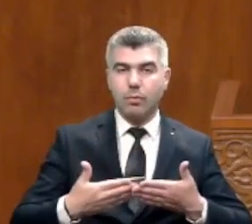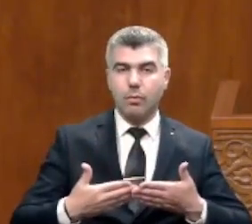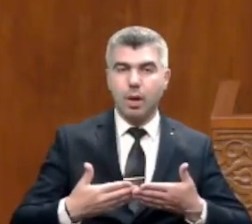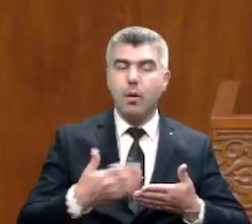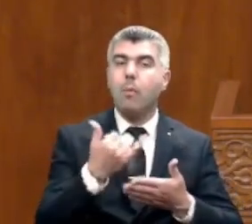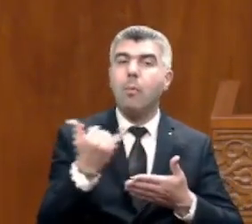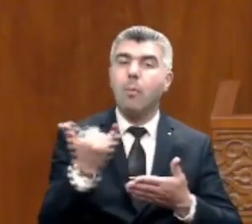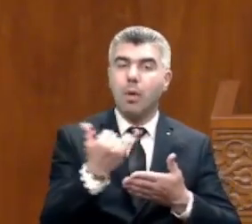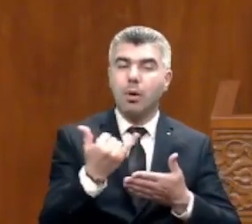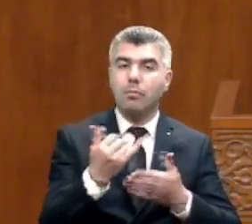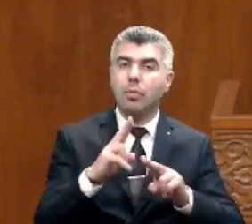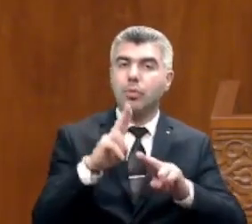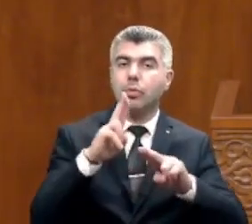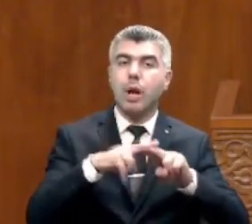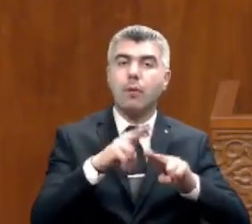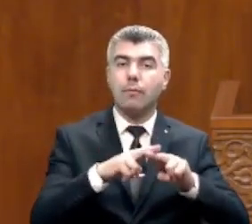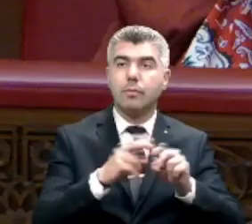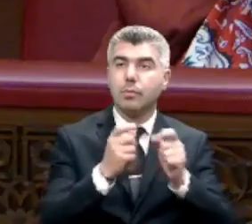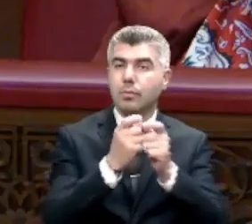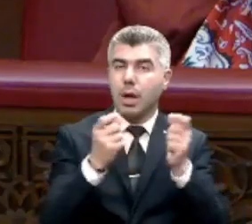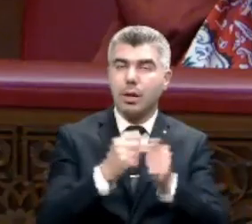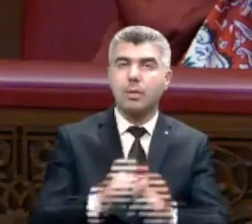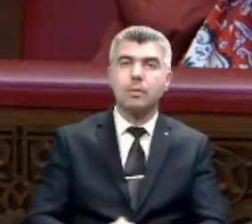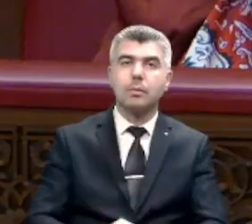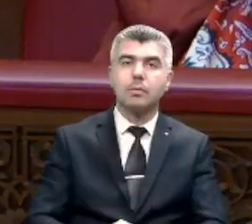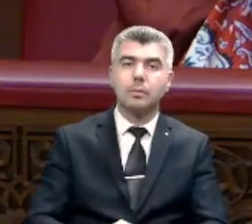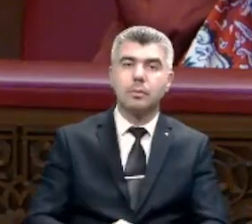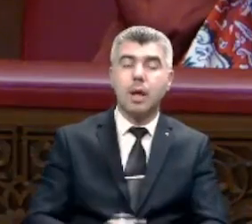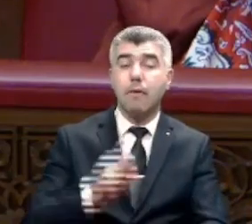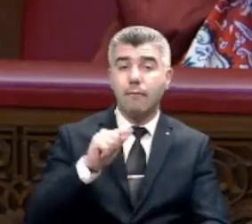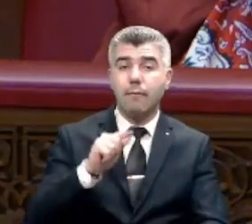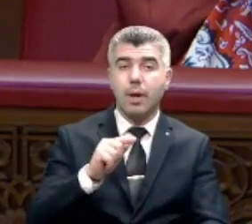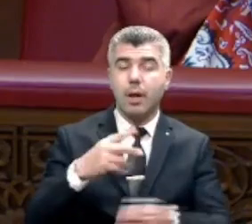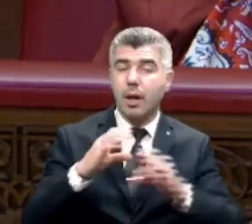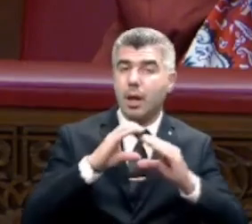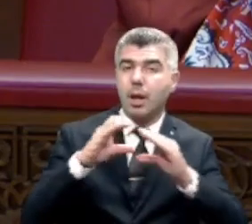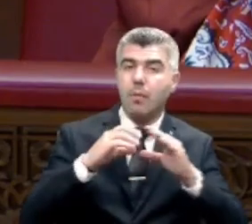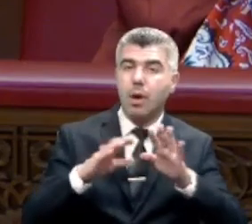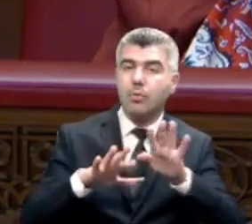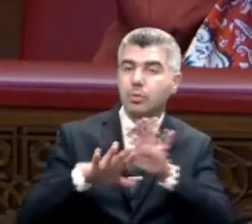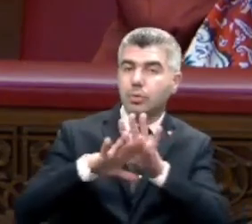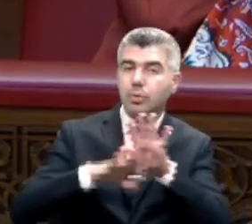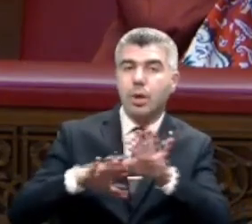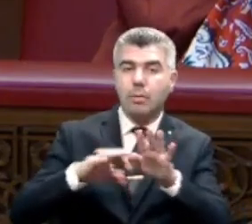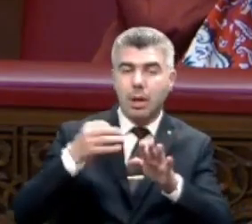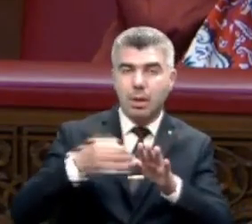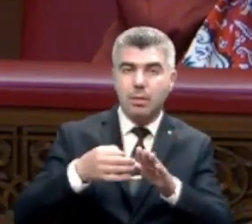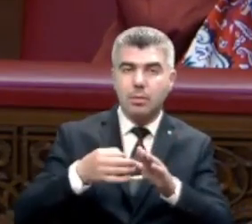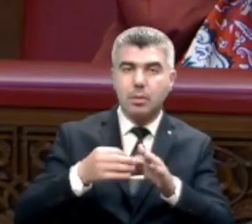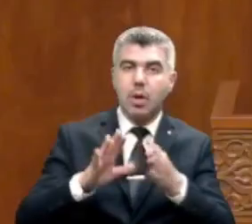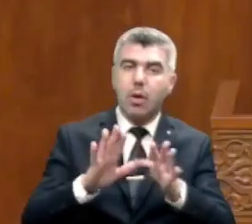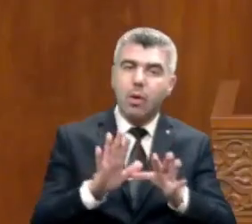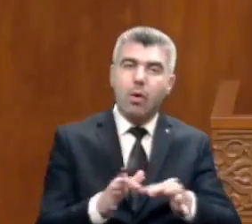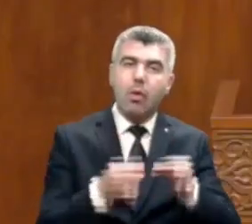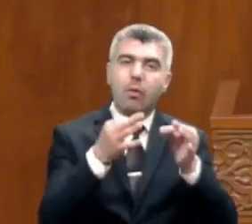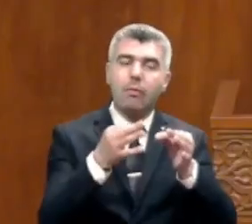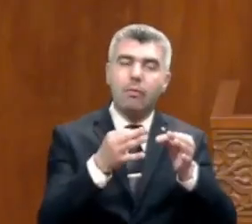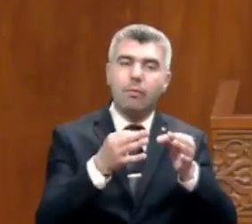ارباب العمل لجعل الحوار اجتماعي محطه متميزه